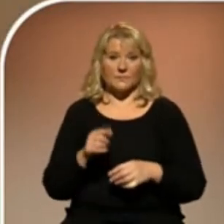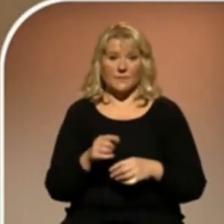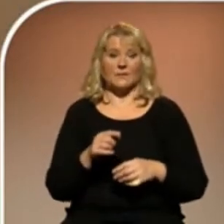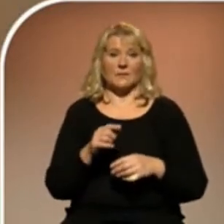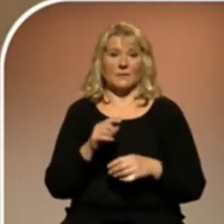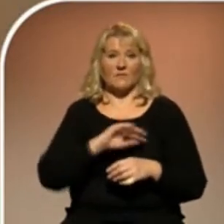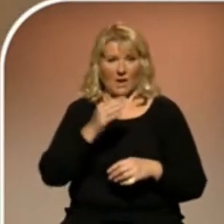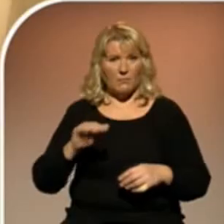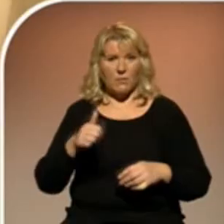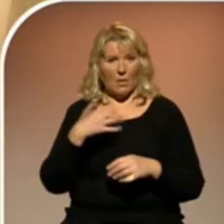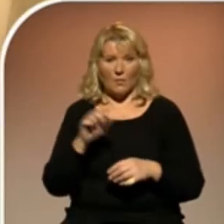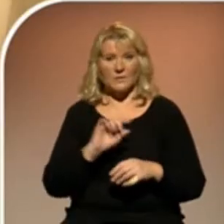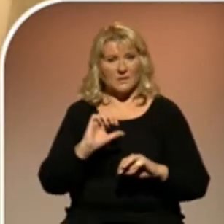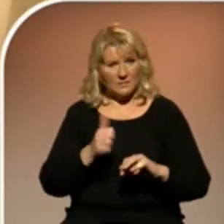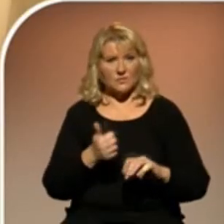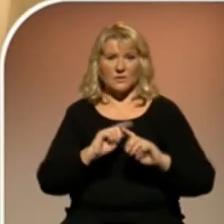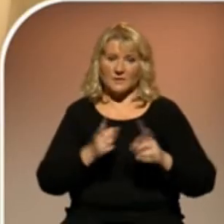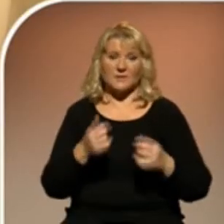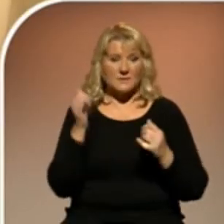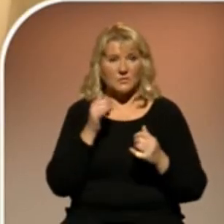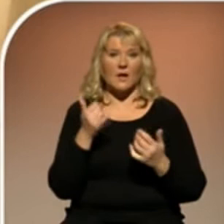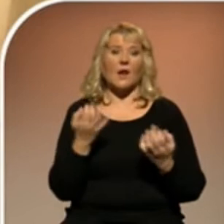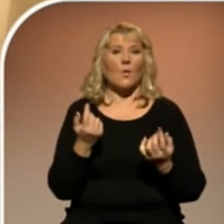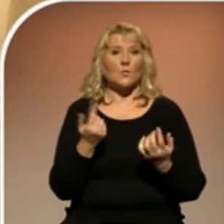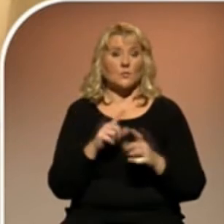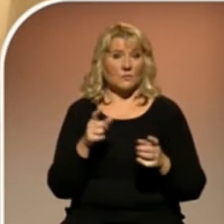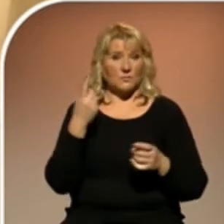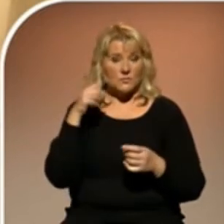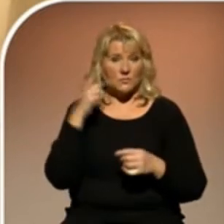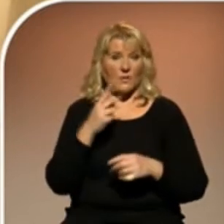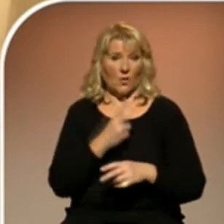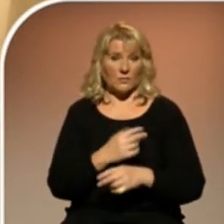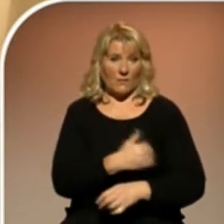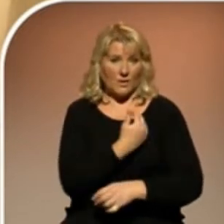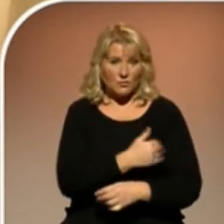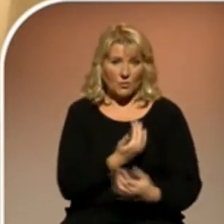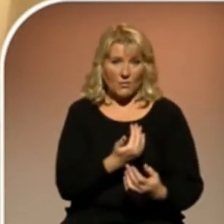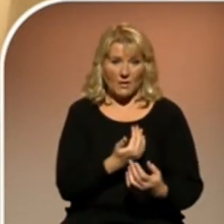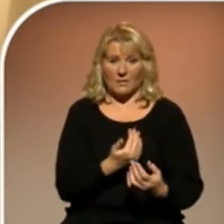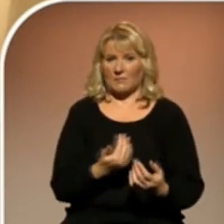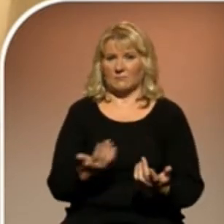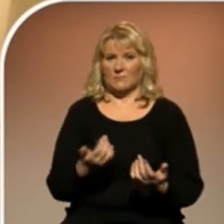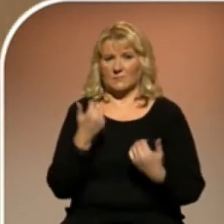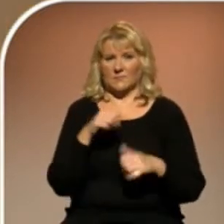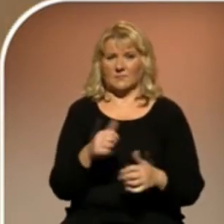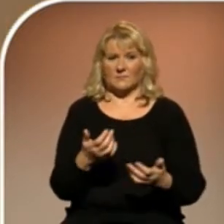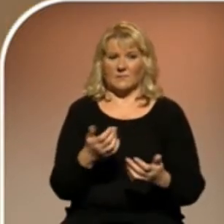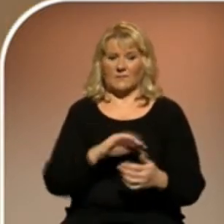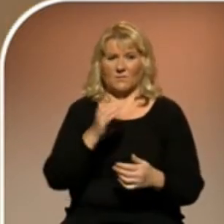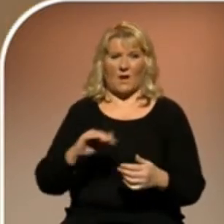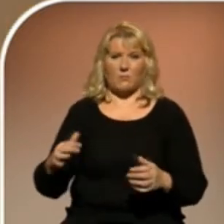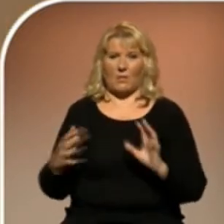velbloudy, teda ještě nějaká jiná zvířata, ale jak se to stalo? Vy jste vystudovala původně hotelovku, to je trošku dál od